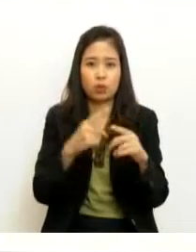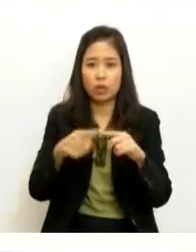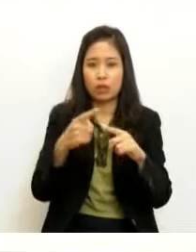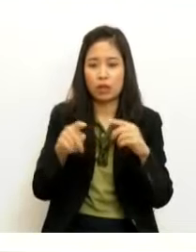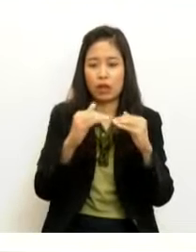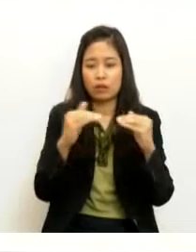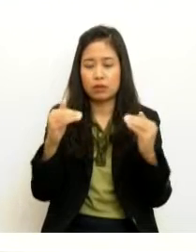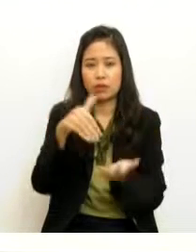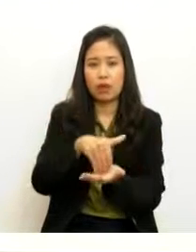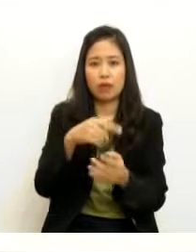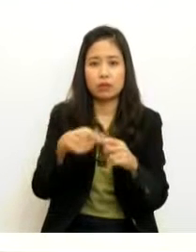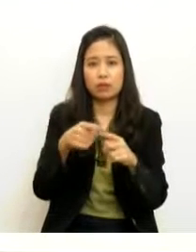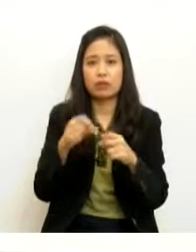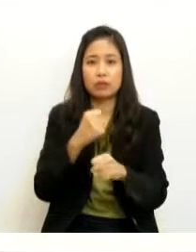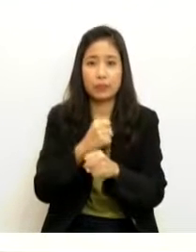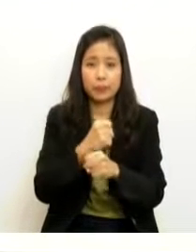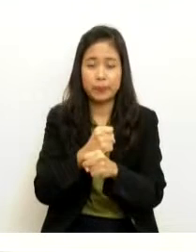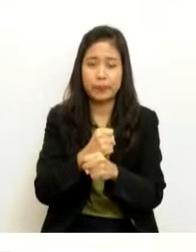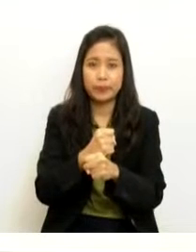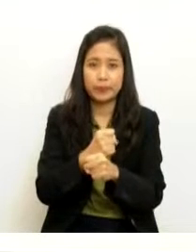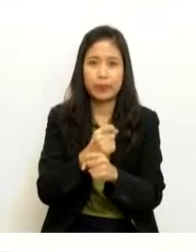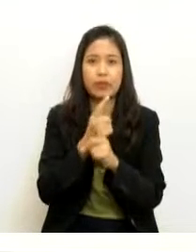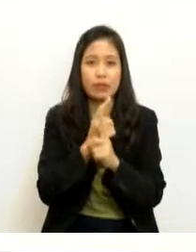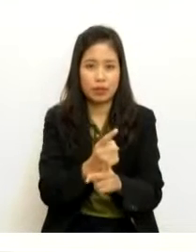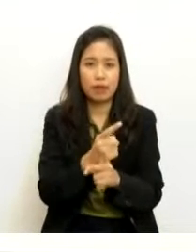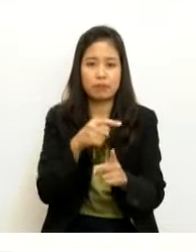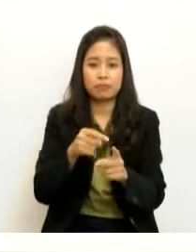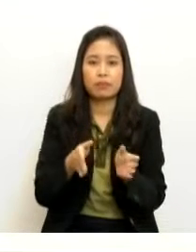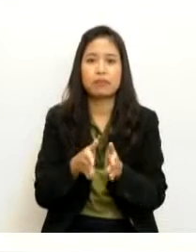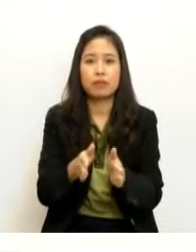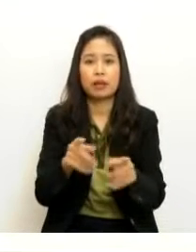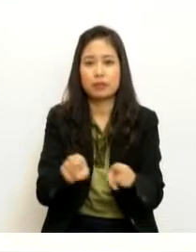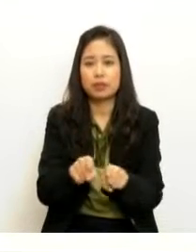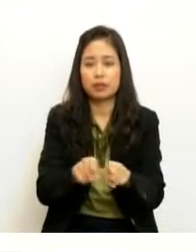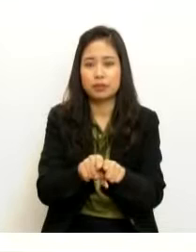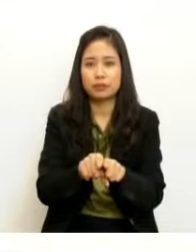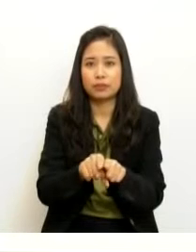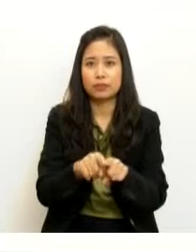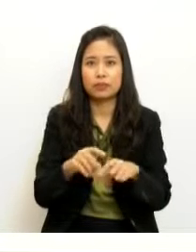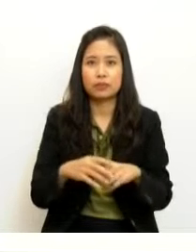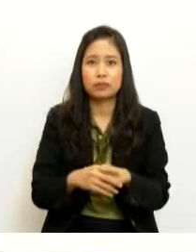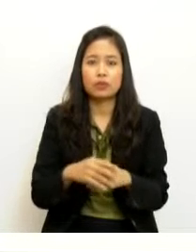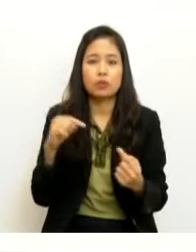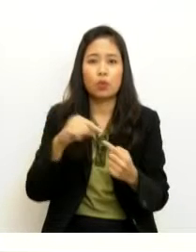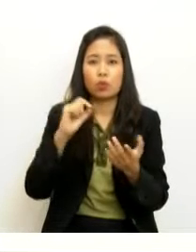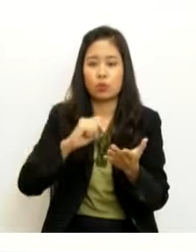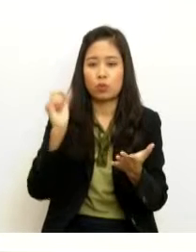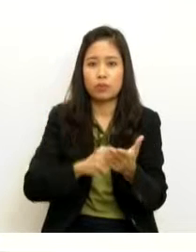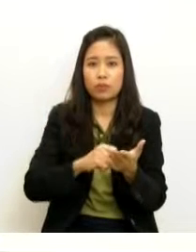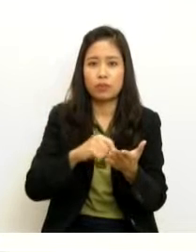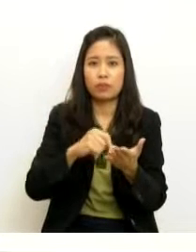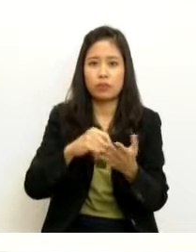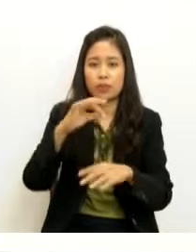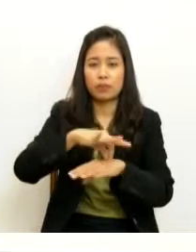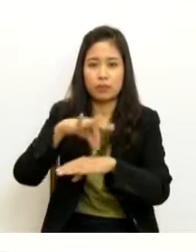คราวนี้นะครับก็ขอให้ถือปฏิบัติเป็นแนวเดียวกันอย่างนี้ก็แล้วกันก็คือในการลงนามประกาศแต่งตั้งคณะกรร